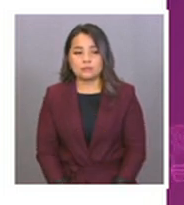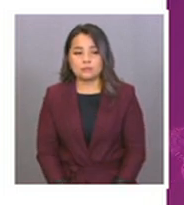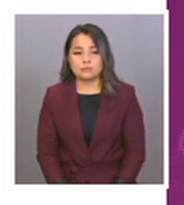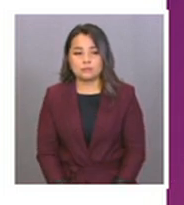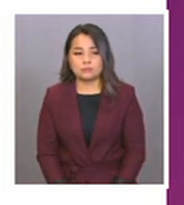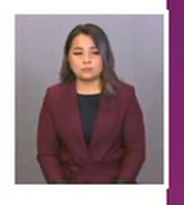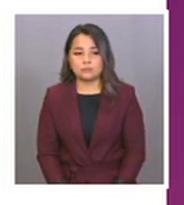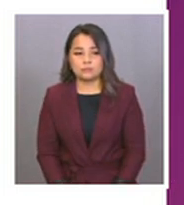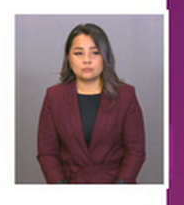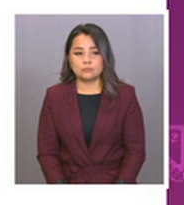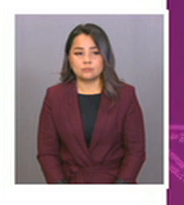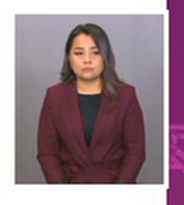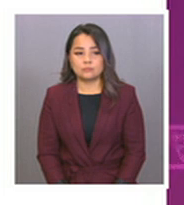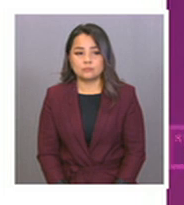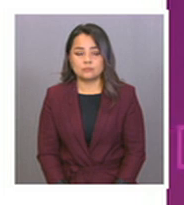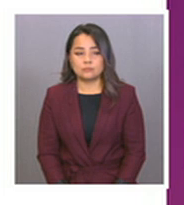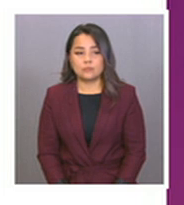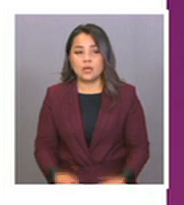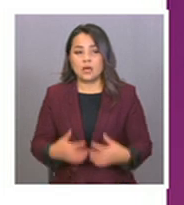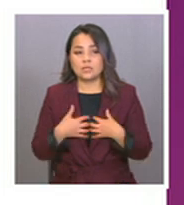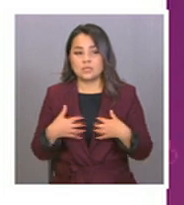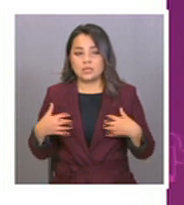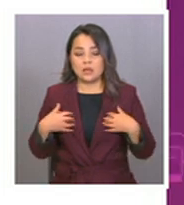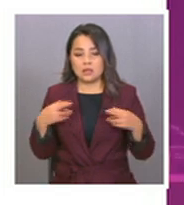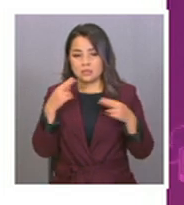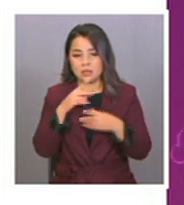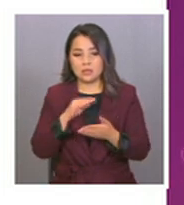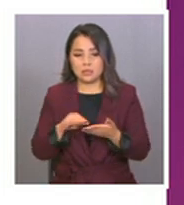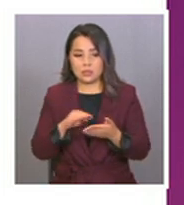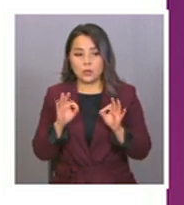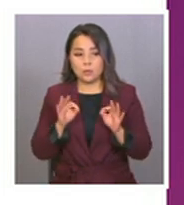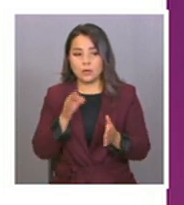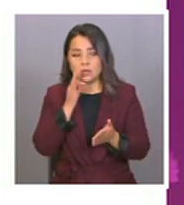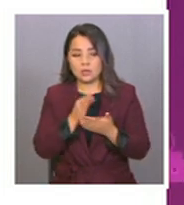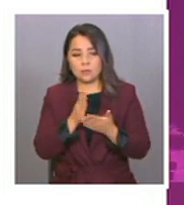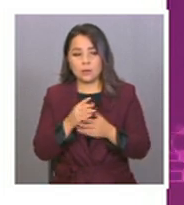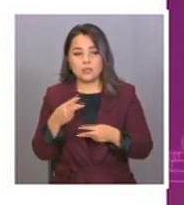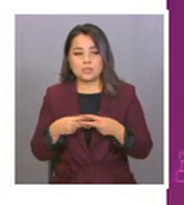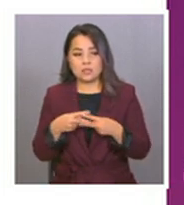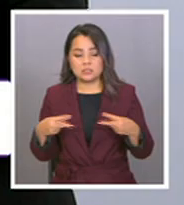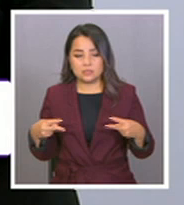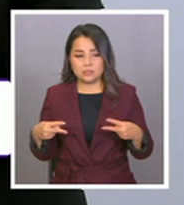Келесі арыстан. Қате жазылған дұрыс жауабын салыстырамыз.